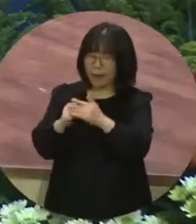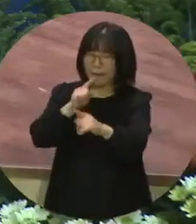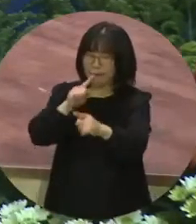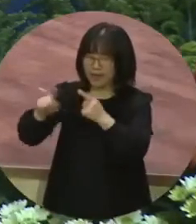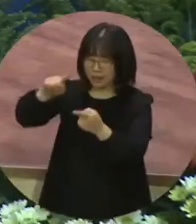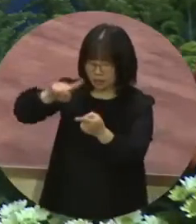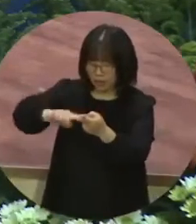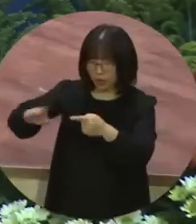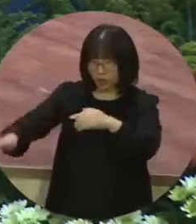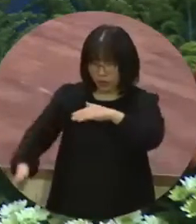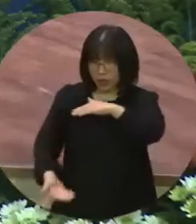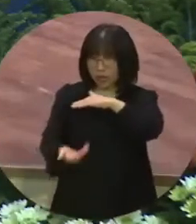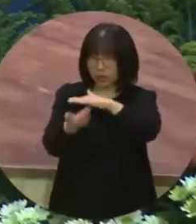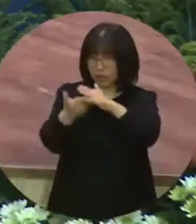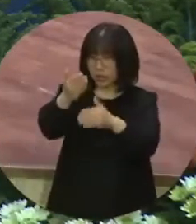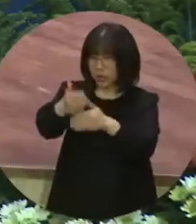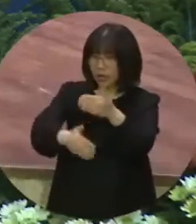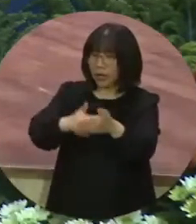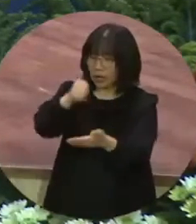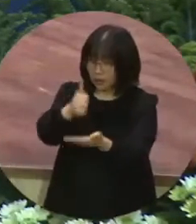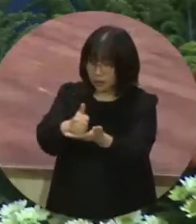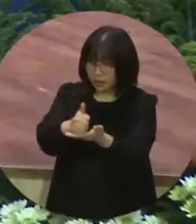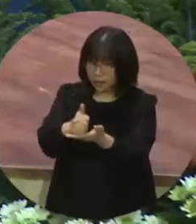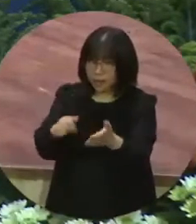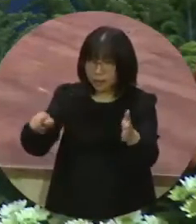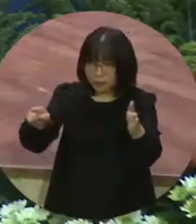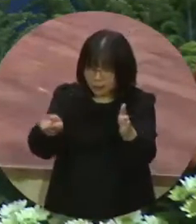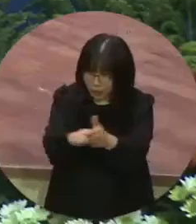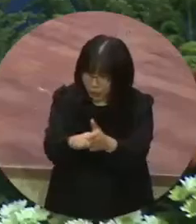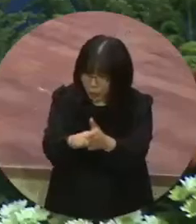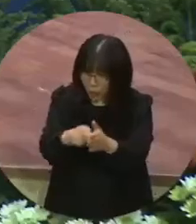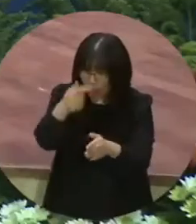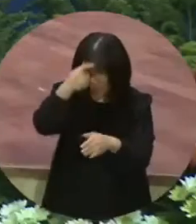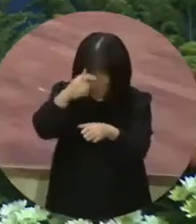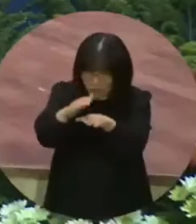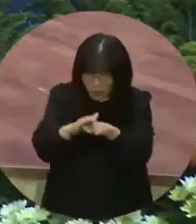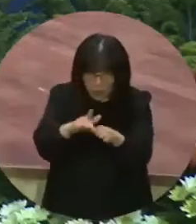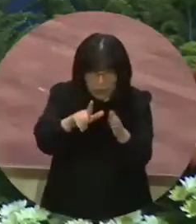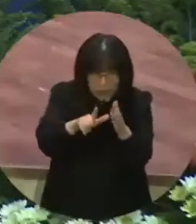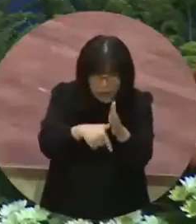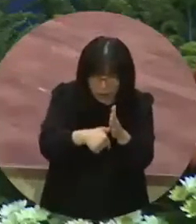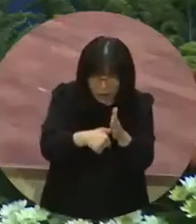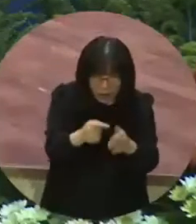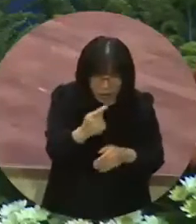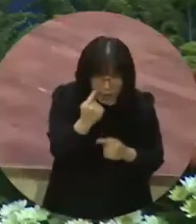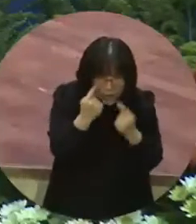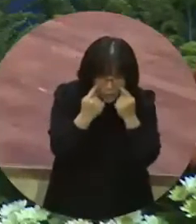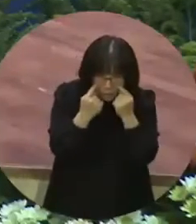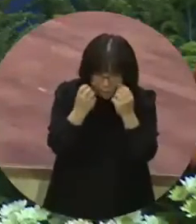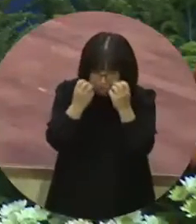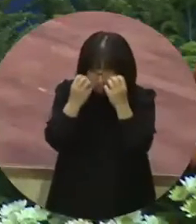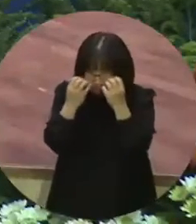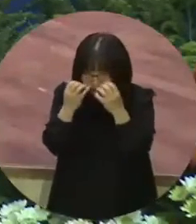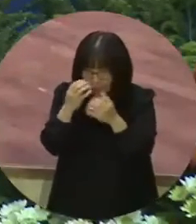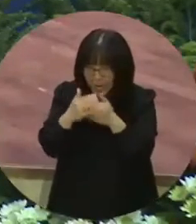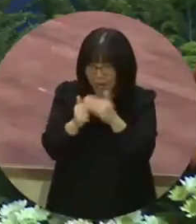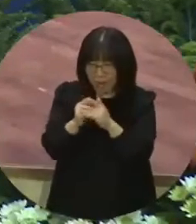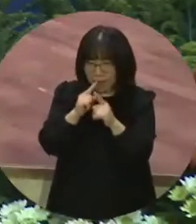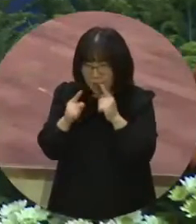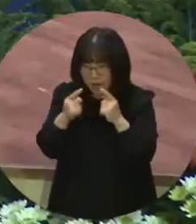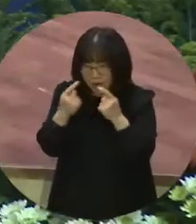반드시 성취하시는 하나님을 믿으시고 예배 시간에 한 줄이라도, 한 단어라도, 한